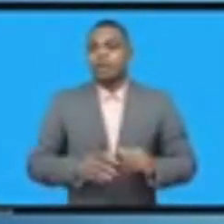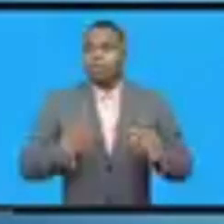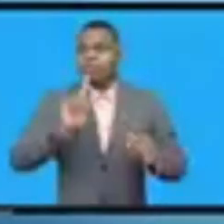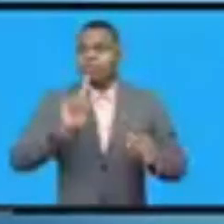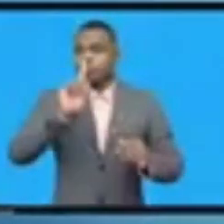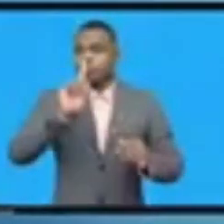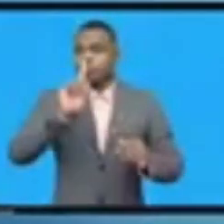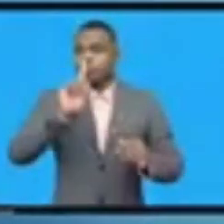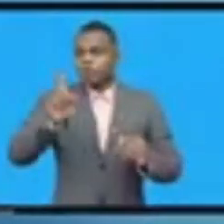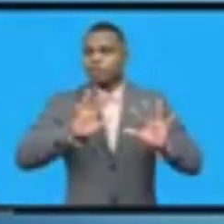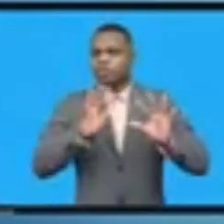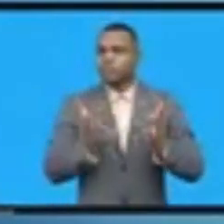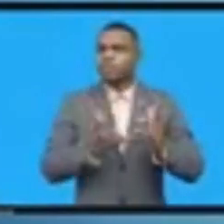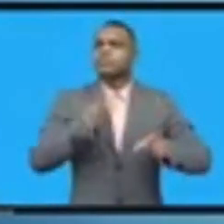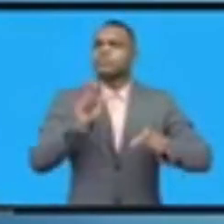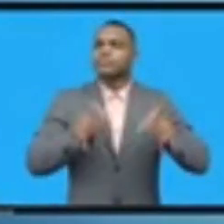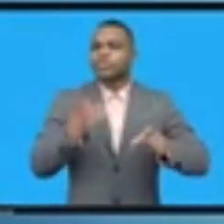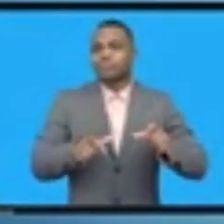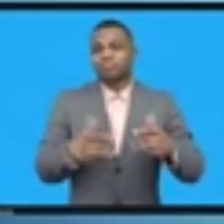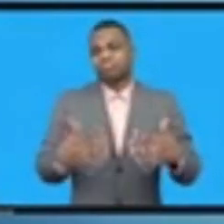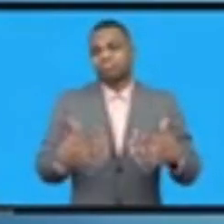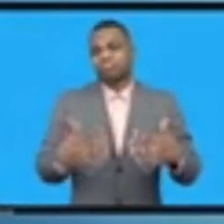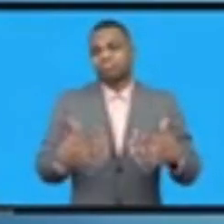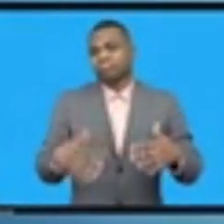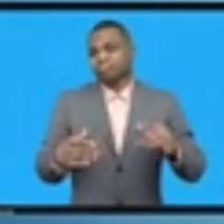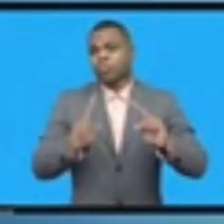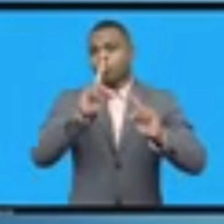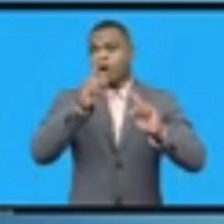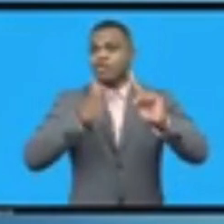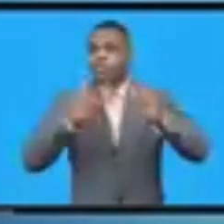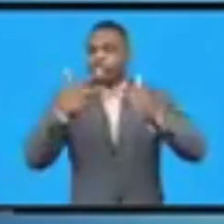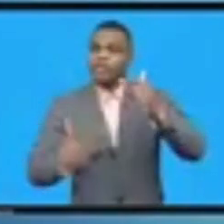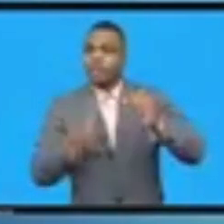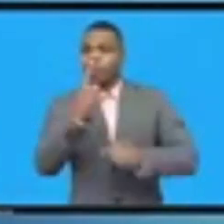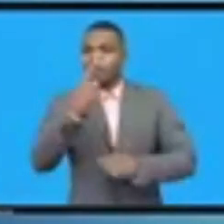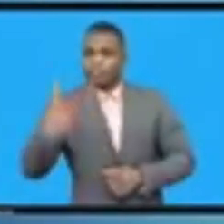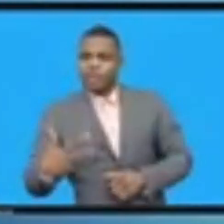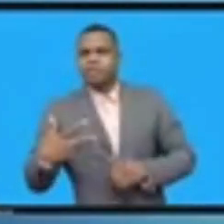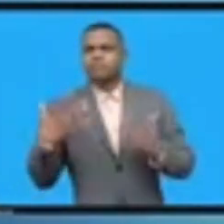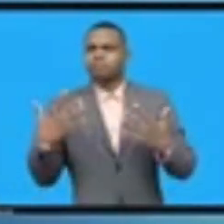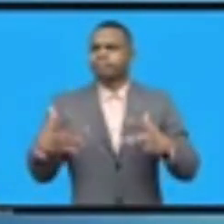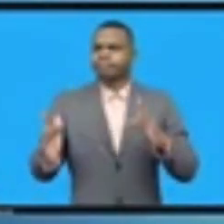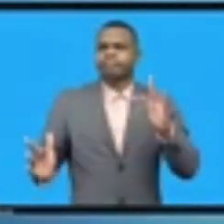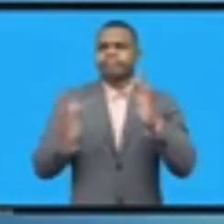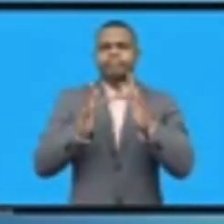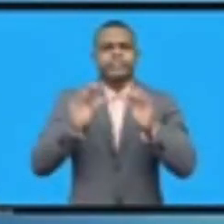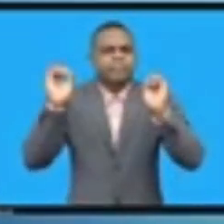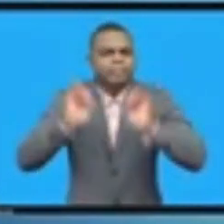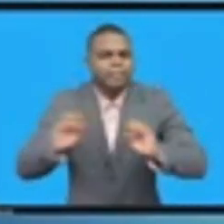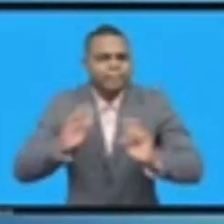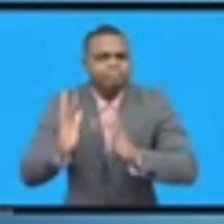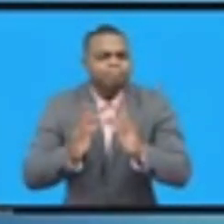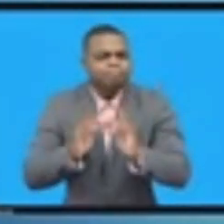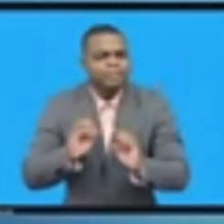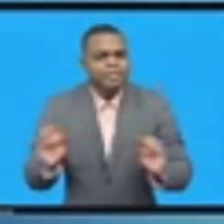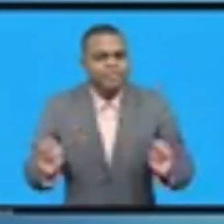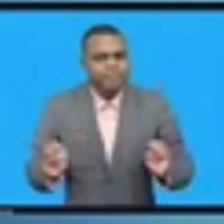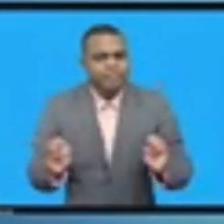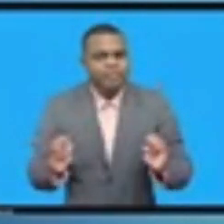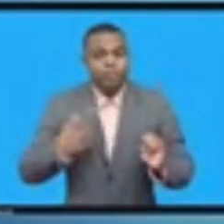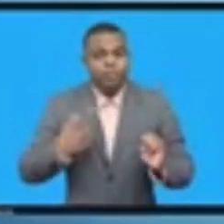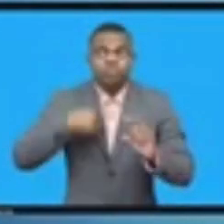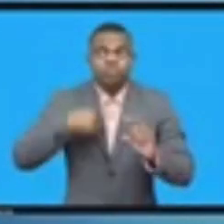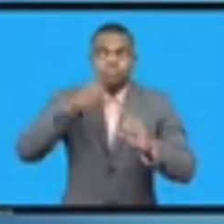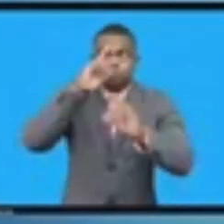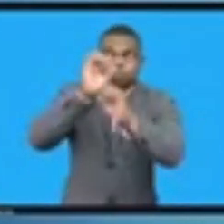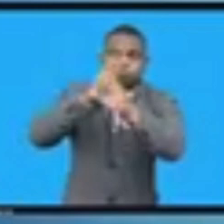这也是一个非常这个雄心勃勃的愿景，是希望能够使所有的这些技术的数字技